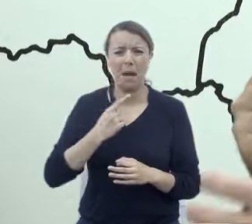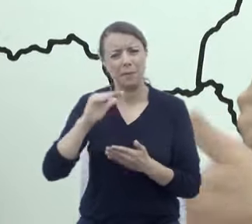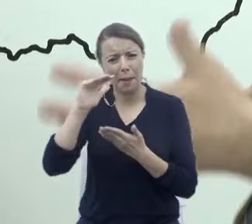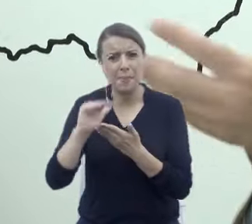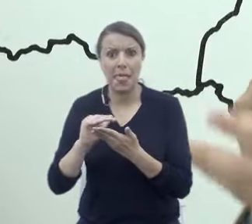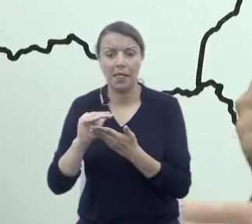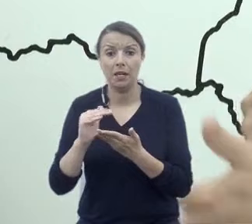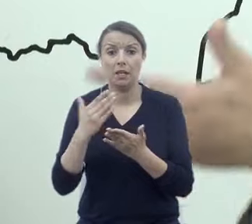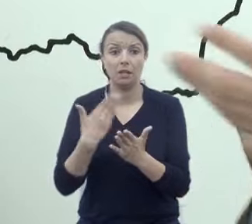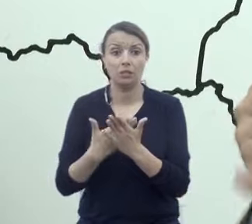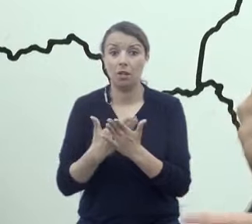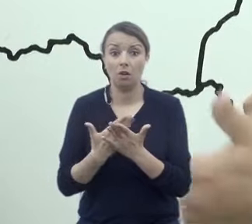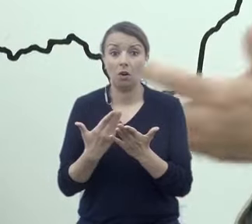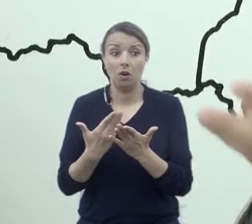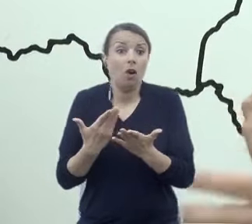nazwa całej